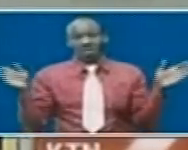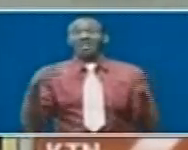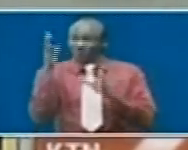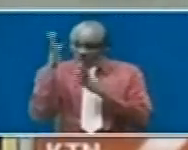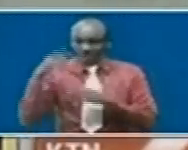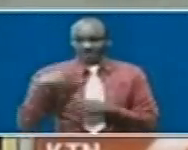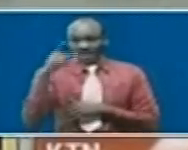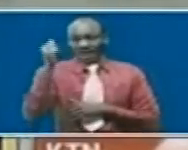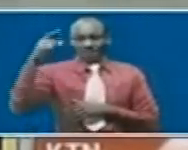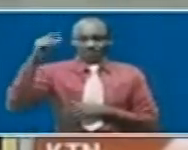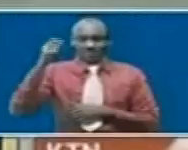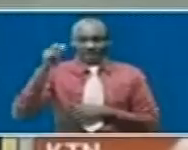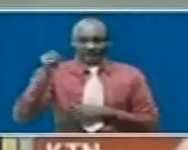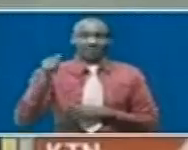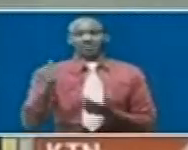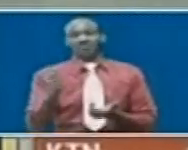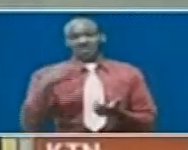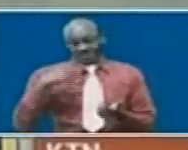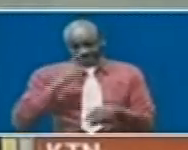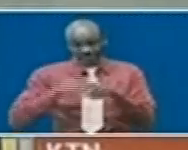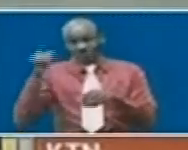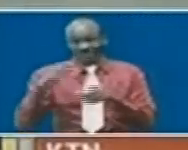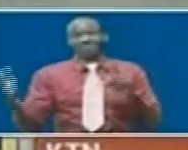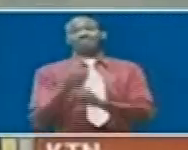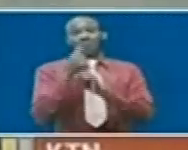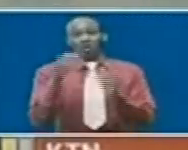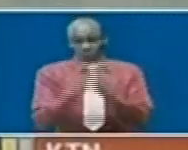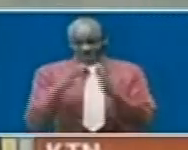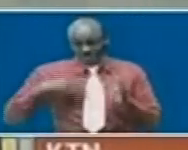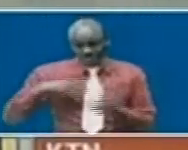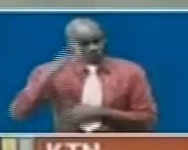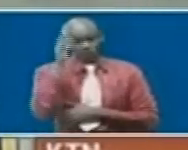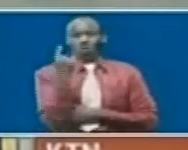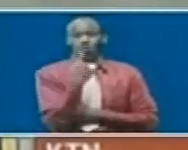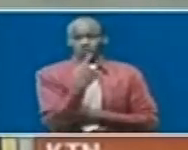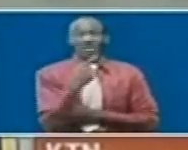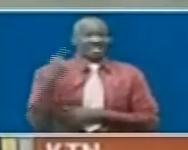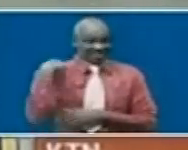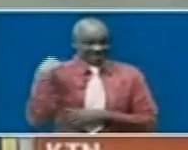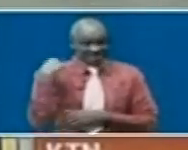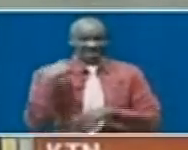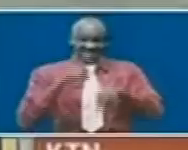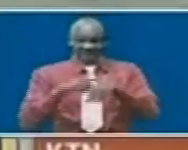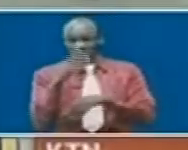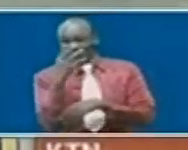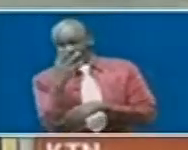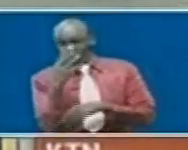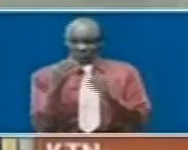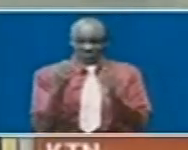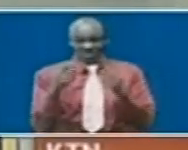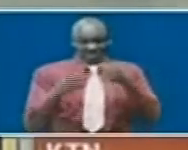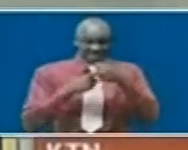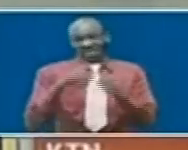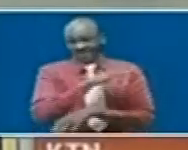wa Kaptagat, kaunti ya Uasin Gishu, baada ya kutekwa nyara na watu wasiojulikana hapo jana mwendo wa saa 12